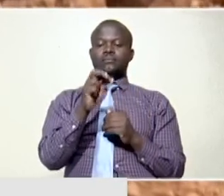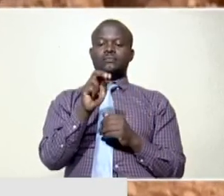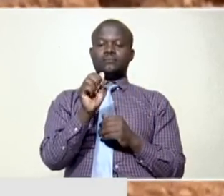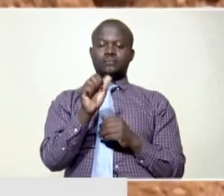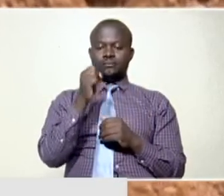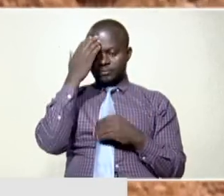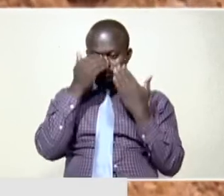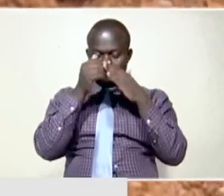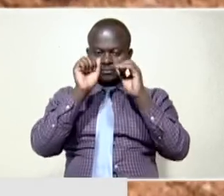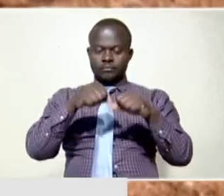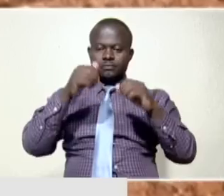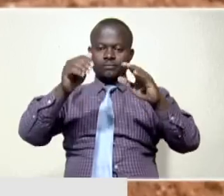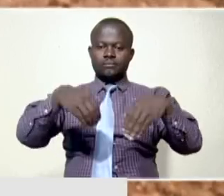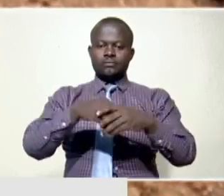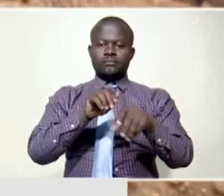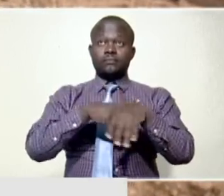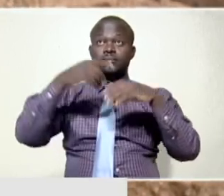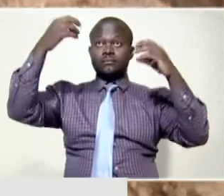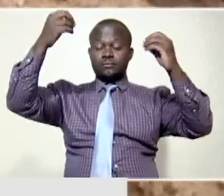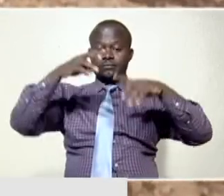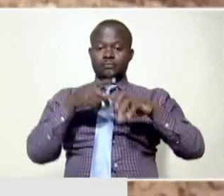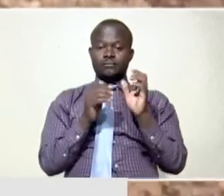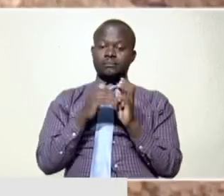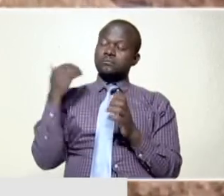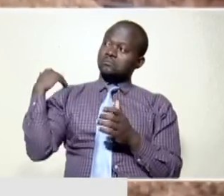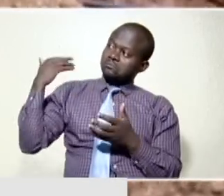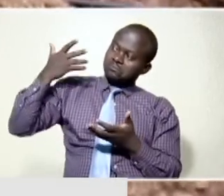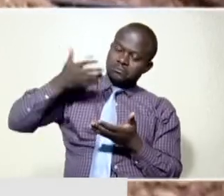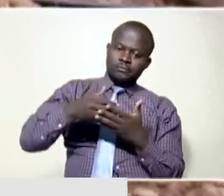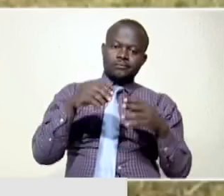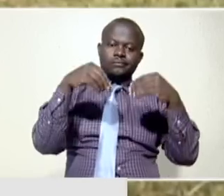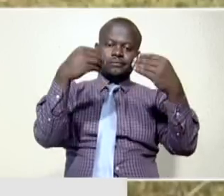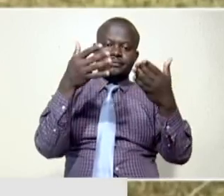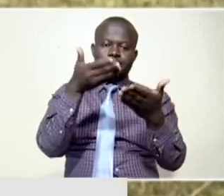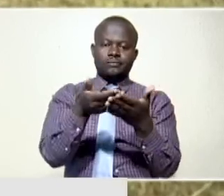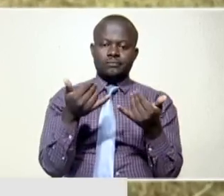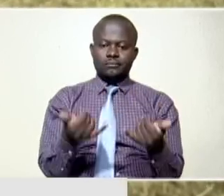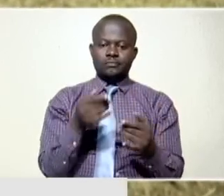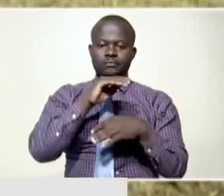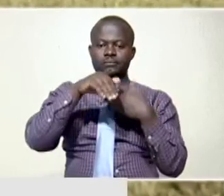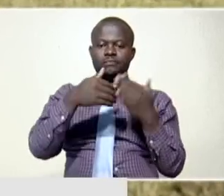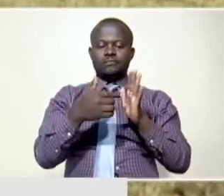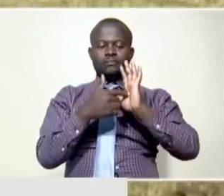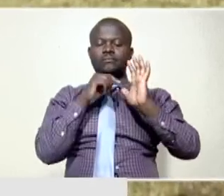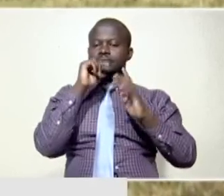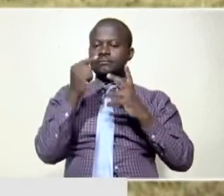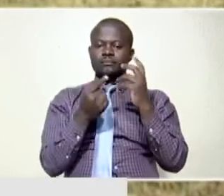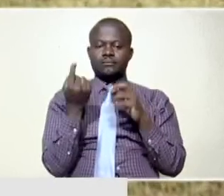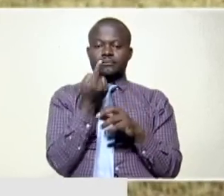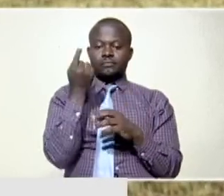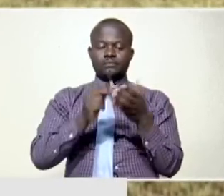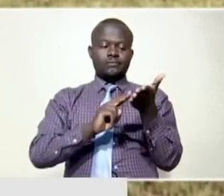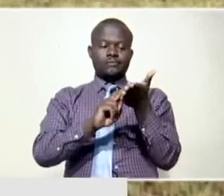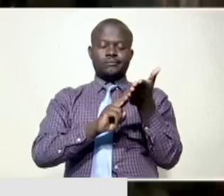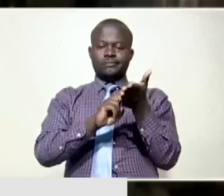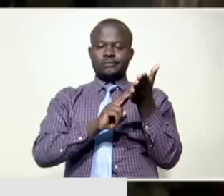ngo bajye babasha guhinga no mu gihe cy'impeshyi. Ariko kuva icyo gihe bazihabwa kugeza ubu abaturage bagaragaza ko nta kintu na kimwe